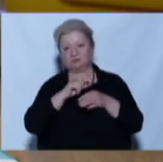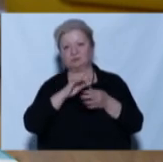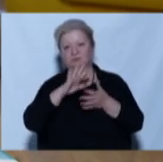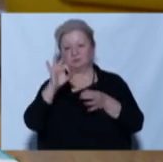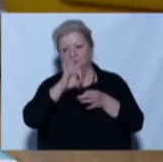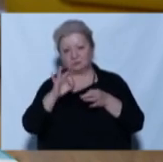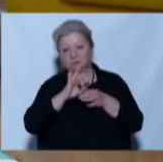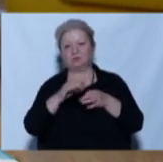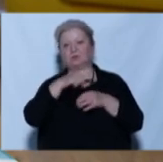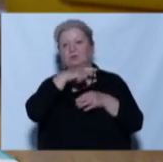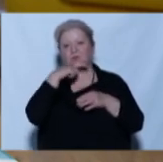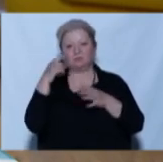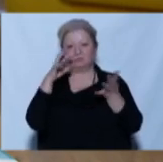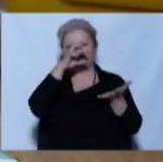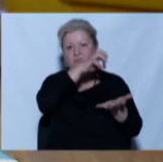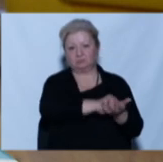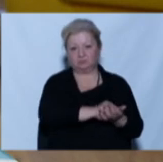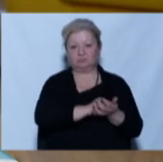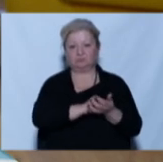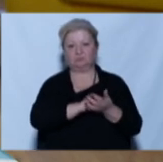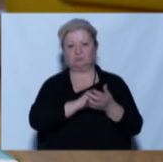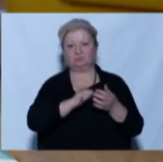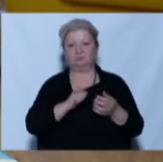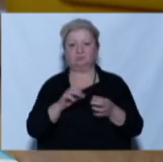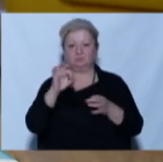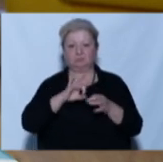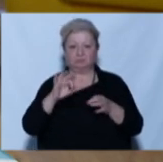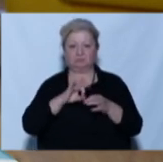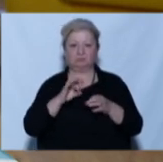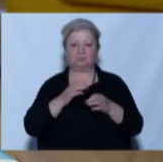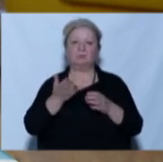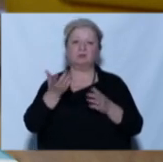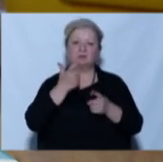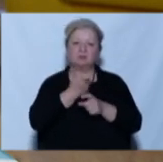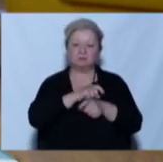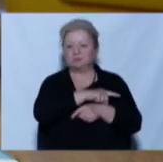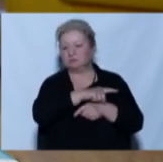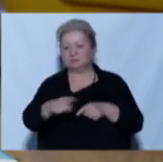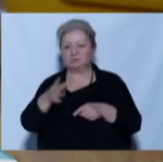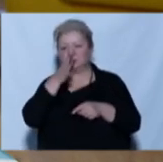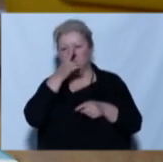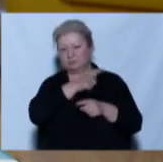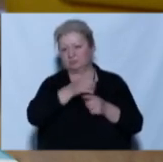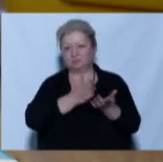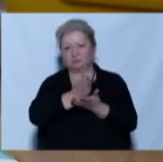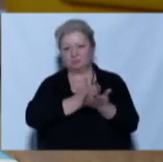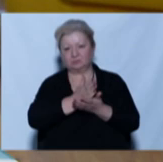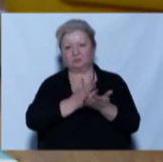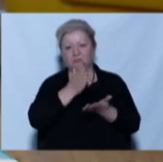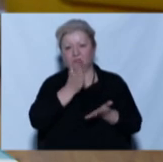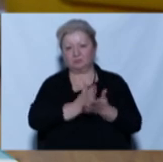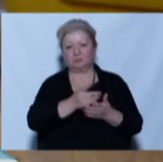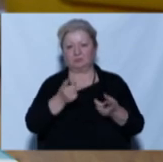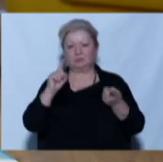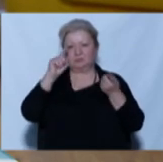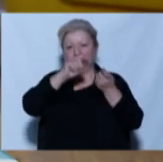მიერ. კავკასია რუსეთის ურთიერთობები ძალიან დიდი ხნის ისტორიას მოიცავს. კავკასია თავისი მდებარეობით